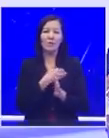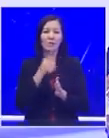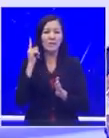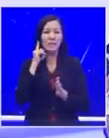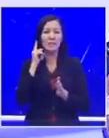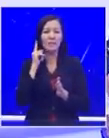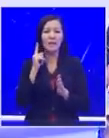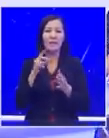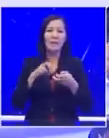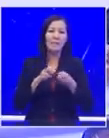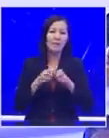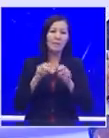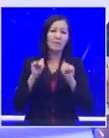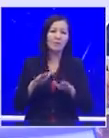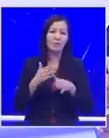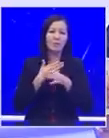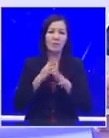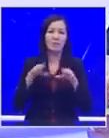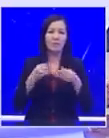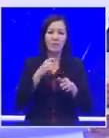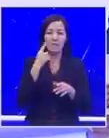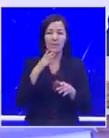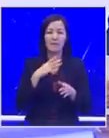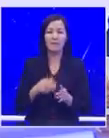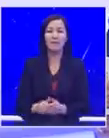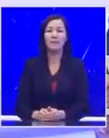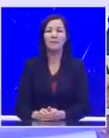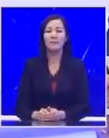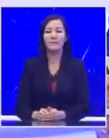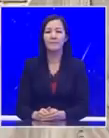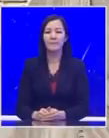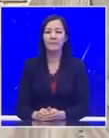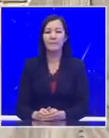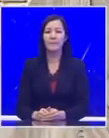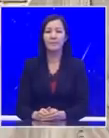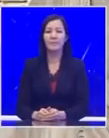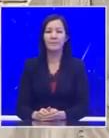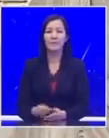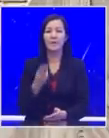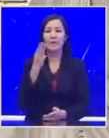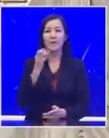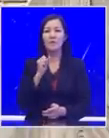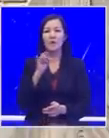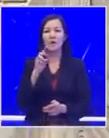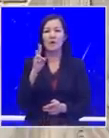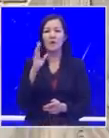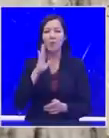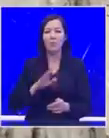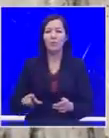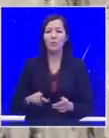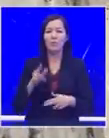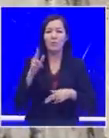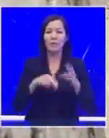түріп, түйінді проблемаларын шешуге жәрдемдесетінін айтты. Бұл Шарын өзені маңынан салынып, аяқсыз қалған